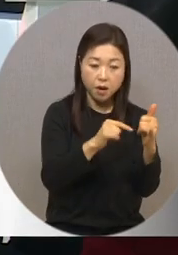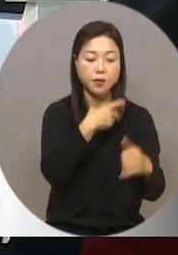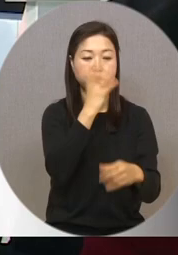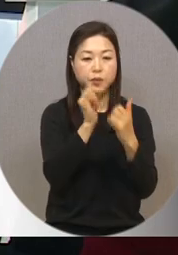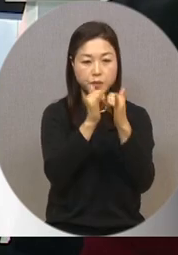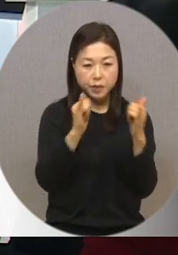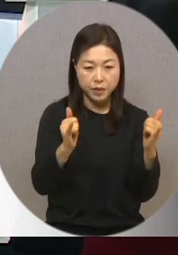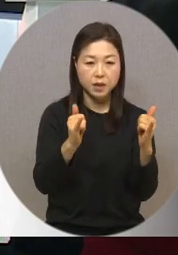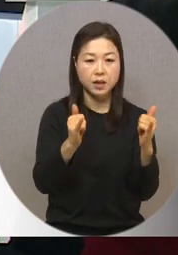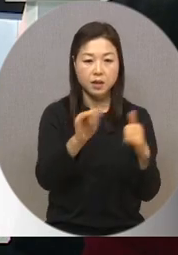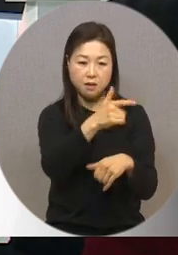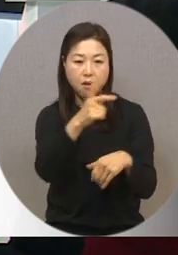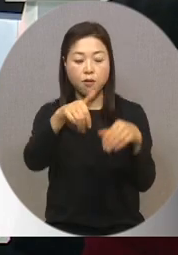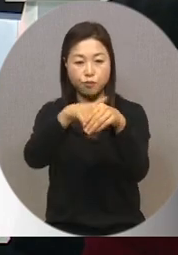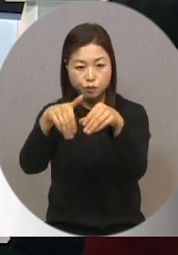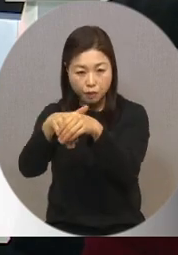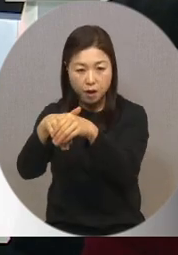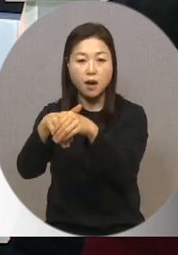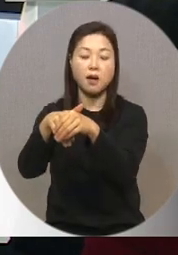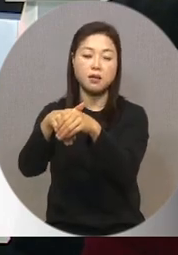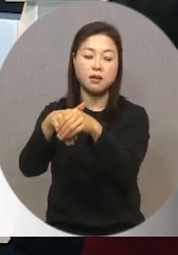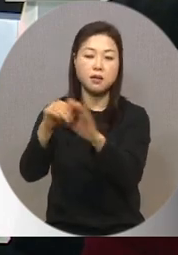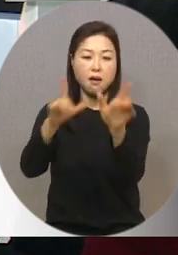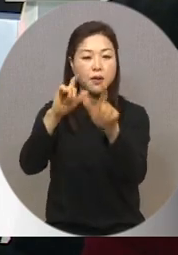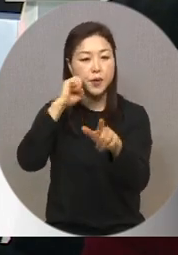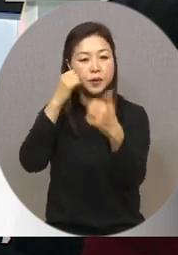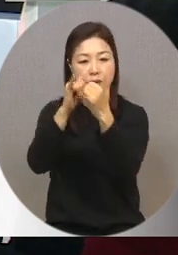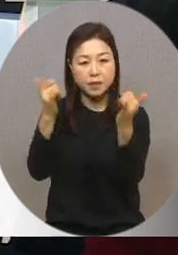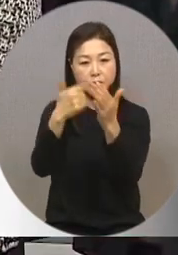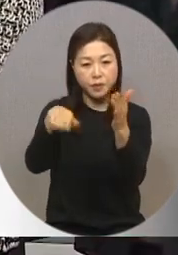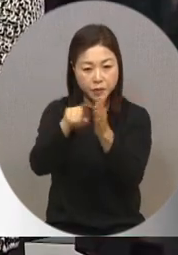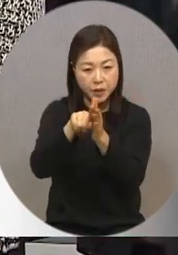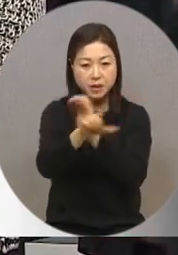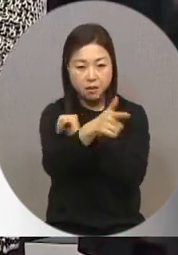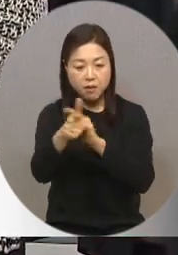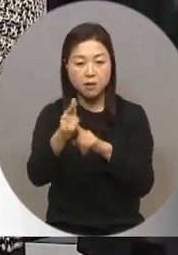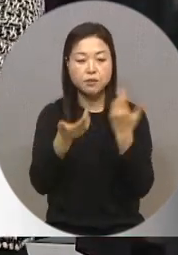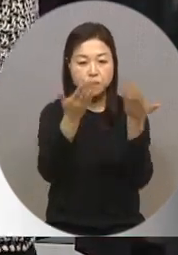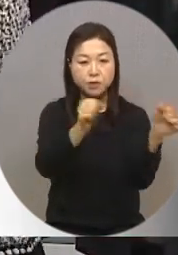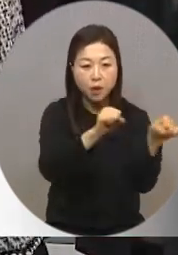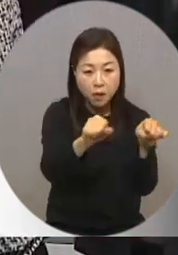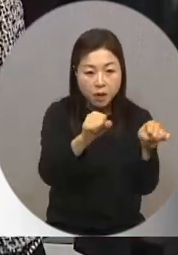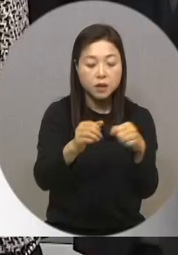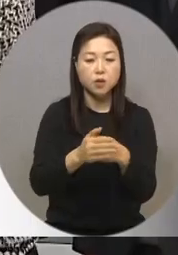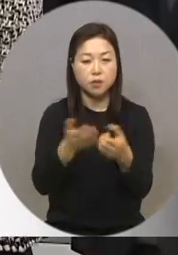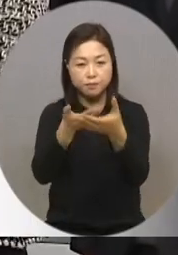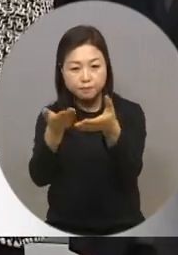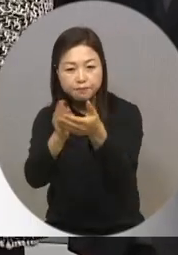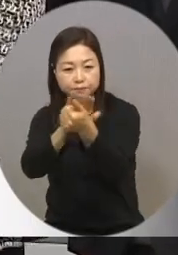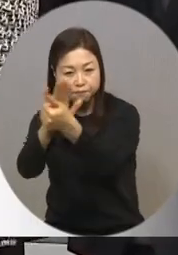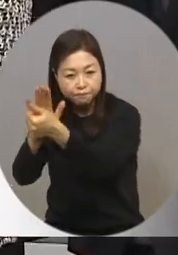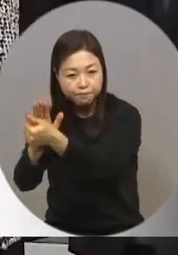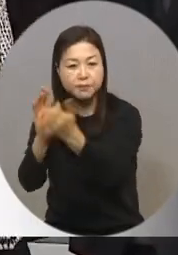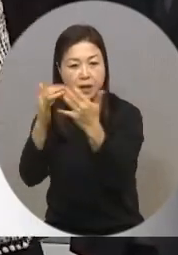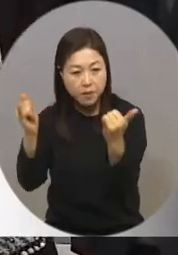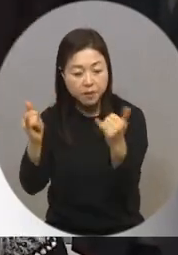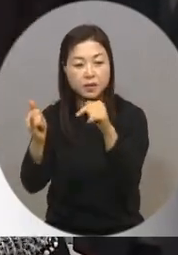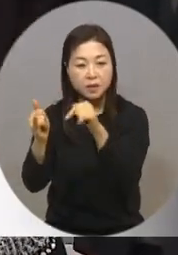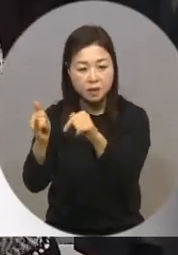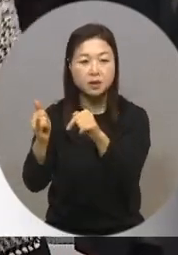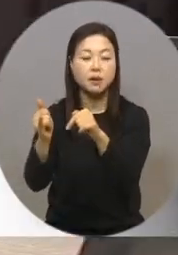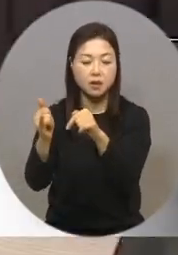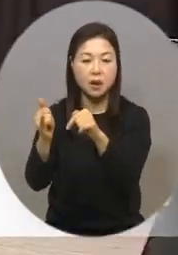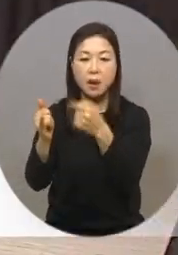노인, 다문화 가족 등 취약계층을 위한 다양한 봉사활동, 나눔 등의 앞장선 이들을 발굴해 사회에 널리